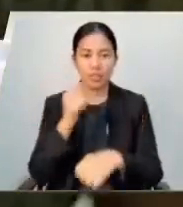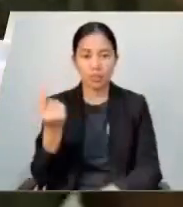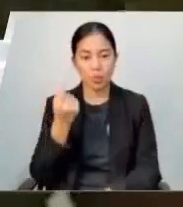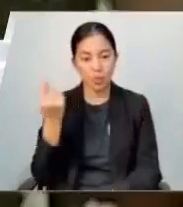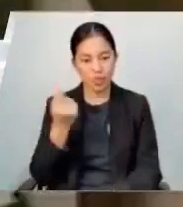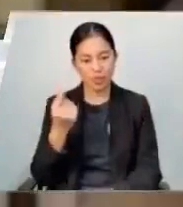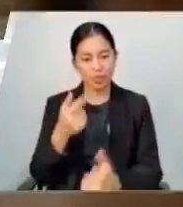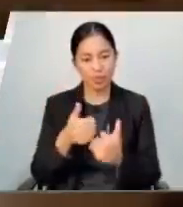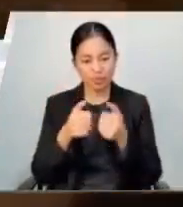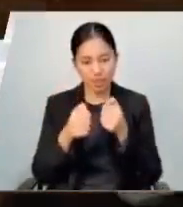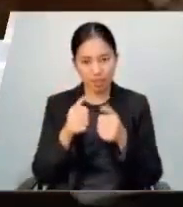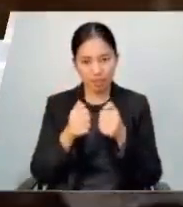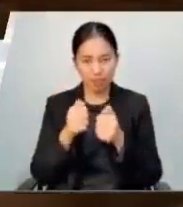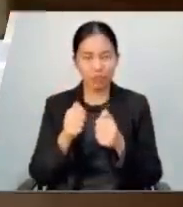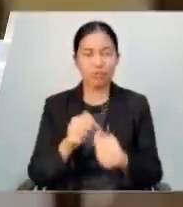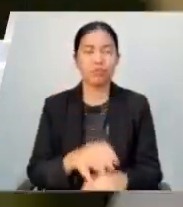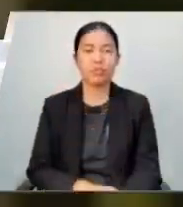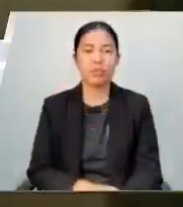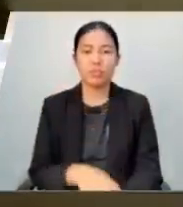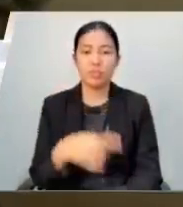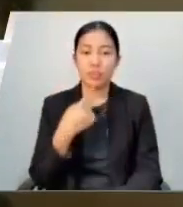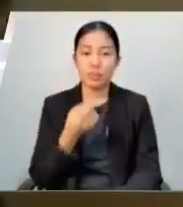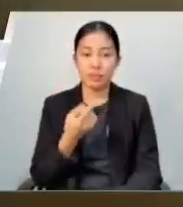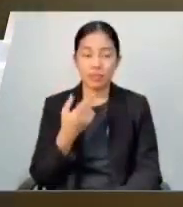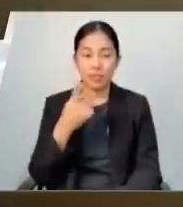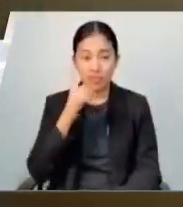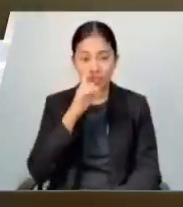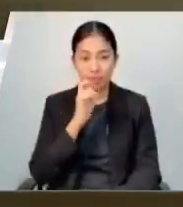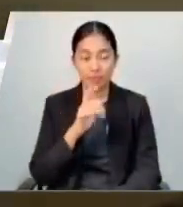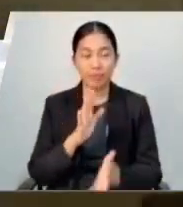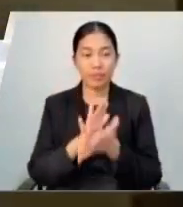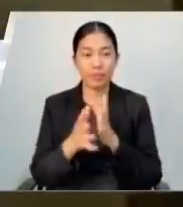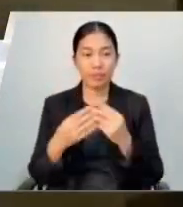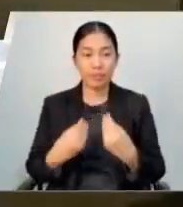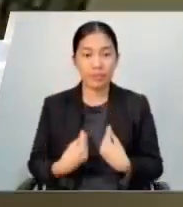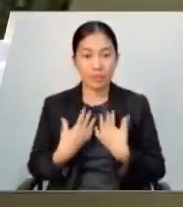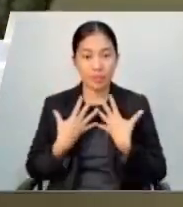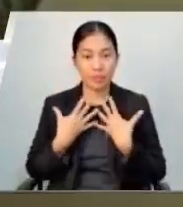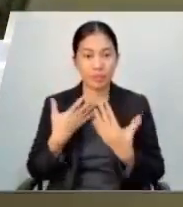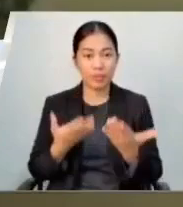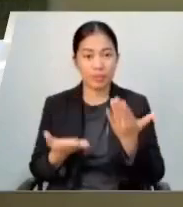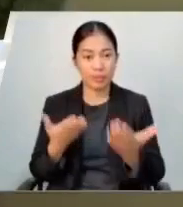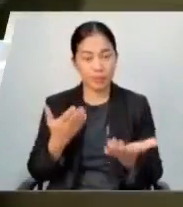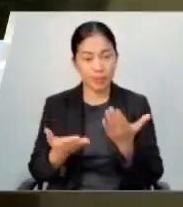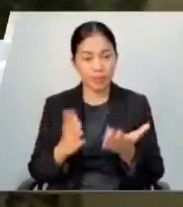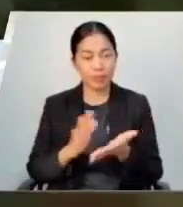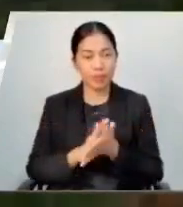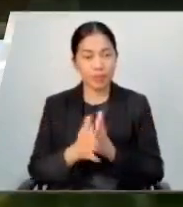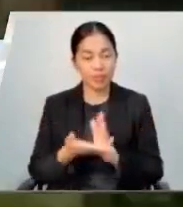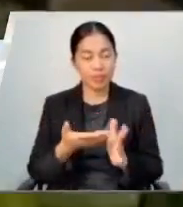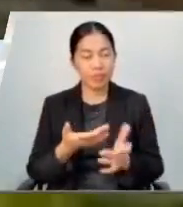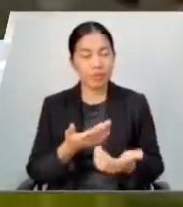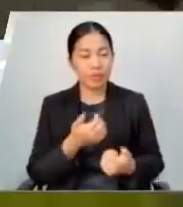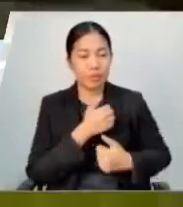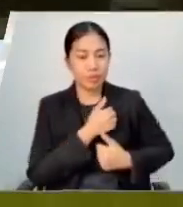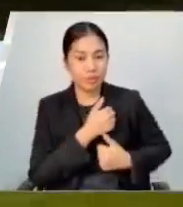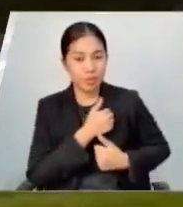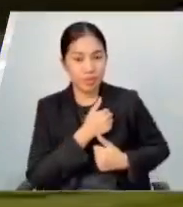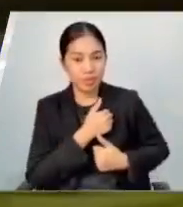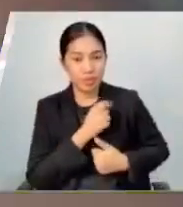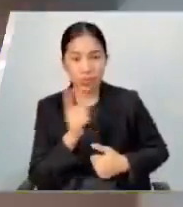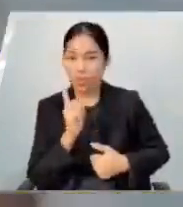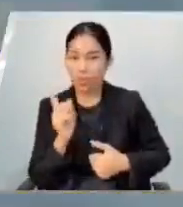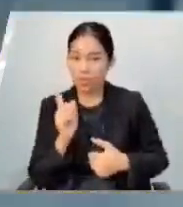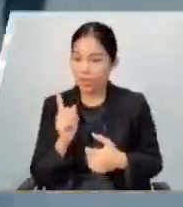mga nabalitaan ako sa mga ganyang edad, nagiging inspiration pa yan sa kanila. Malay mo, maging champion. Sundalo. Ano ba yung binigay sa kanya? Mountain bike.